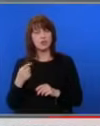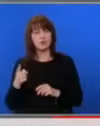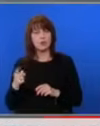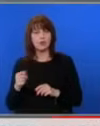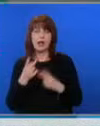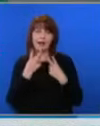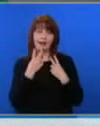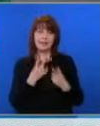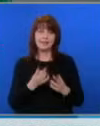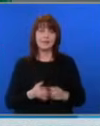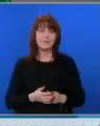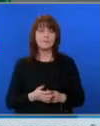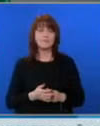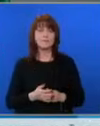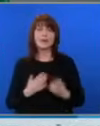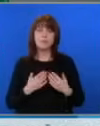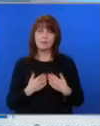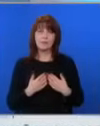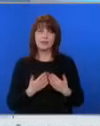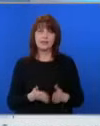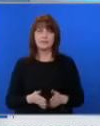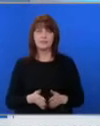с референдум. Благодарим ти много.